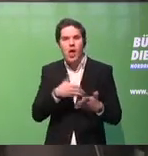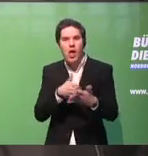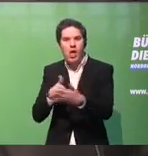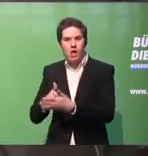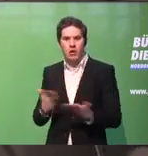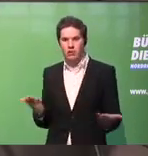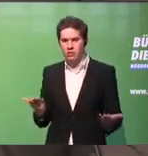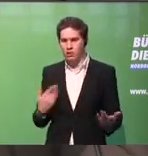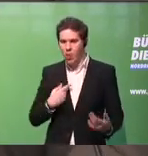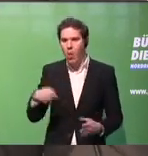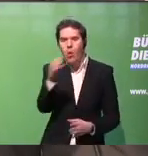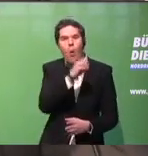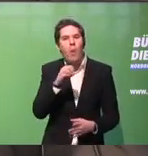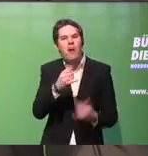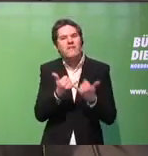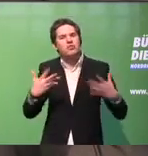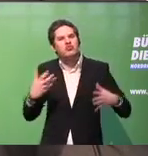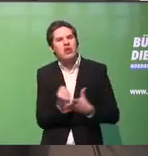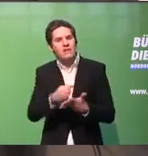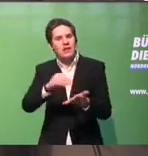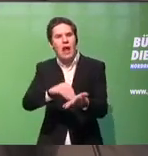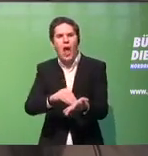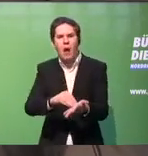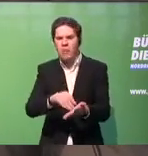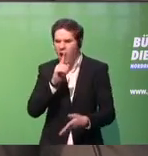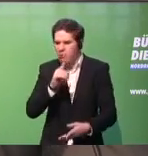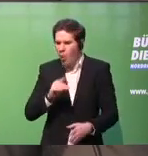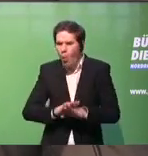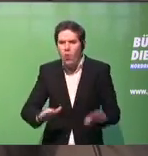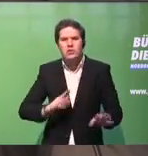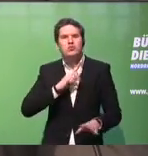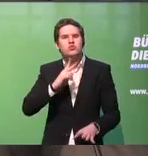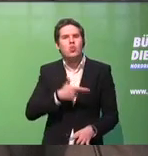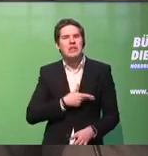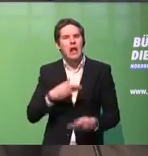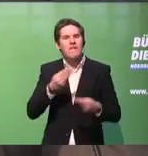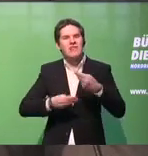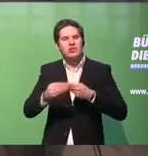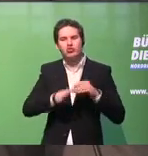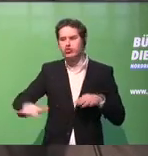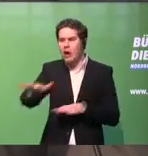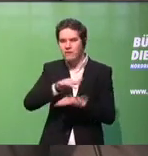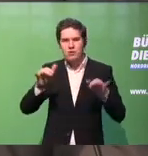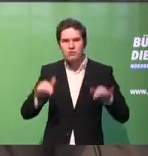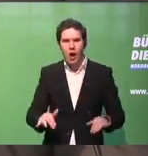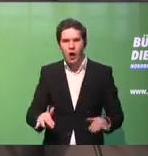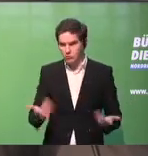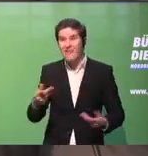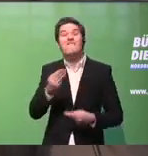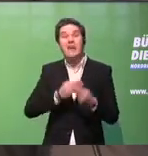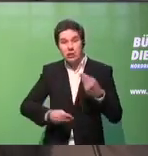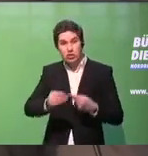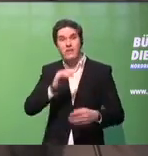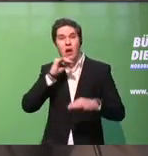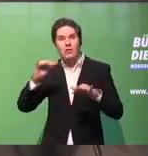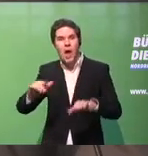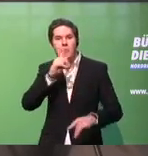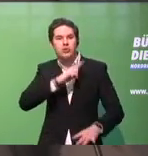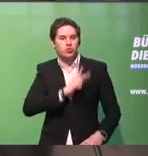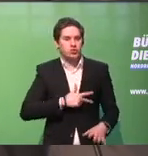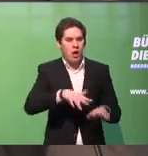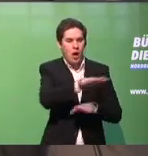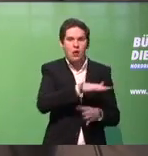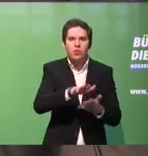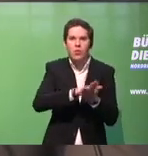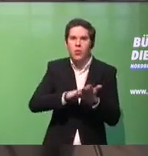Teilhabe in Europa geschehen, wenn wir keinen europäischen Sozial- und Wirtschaftsraum haben, beziehungsweise nur den Wirtschaftsraum, aber eben nicht den Sozialraum und diese